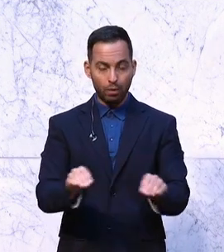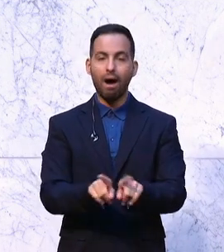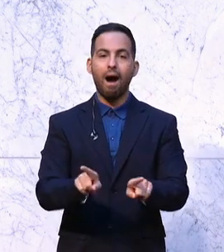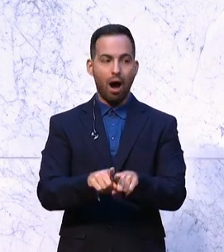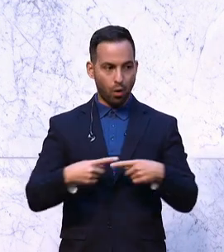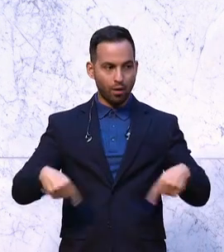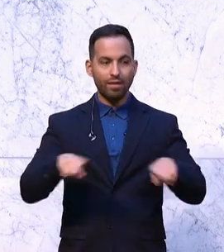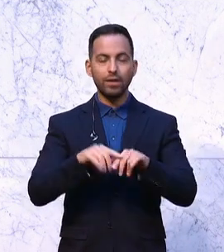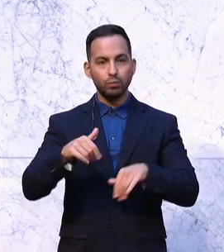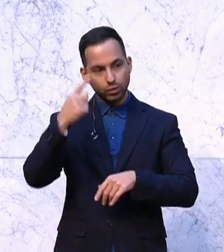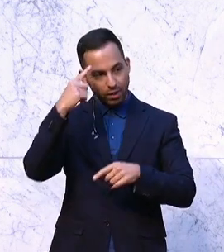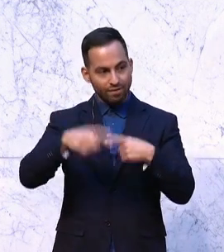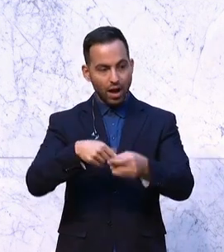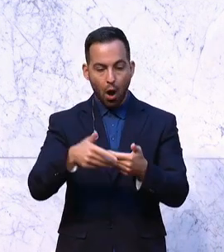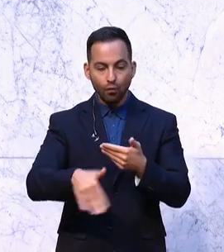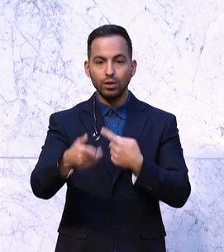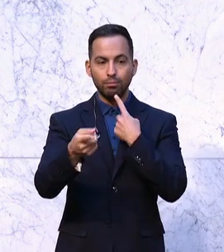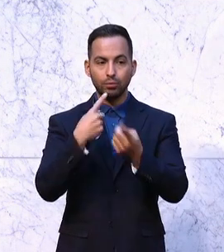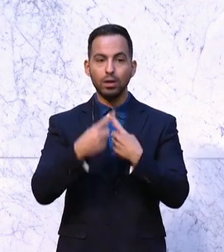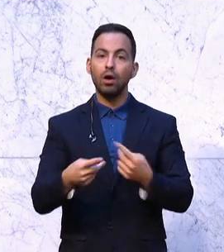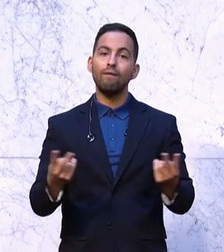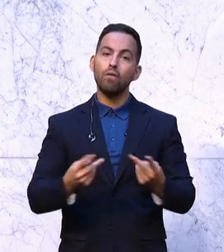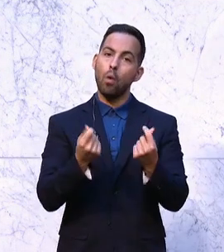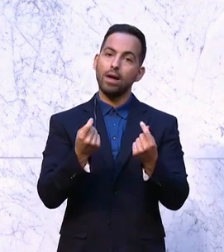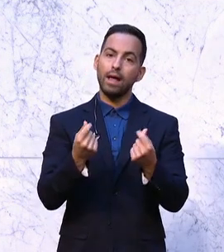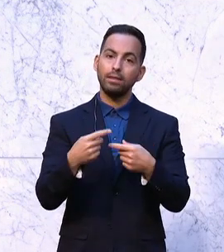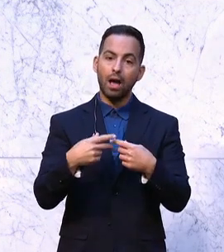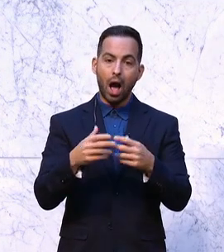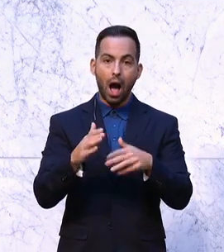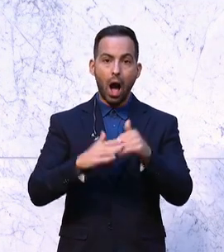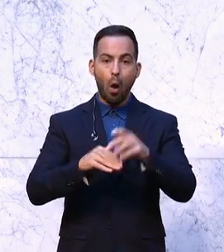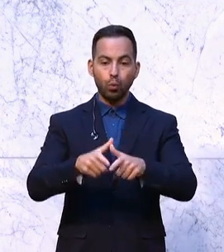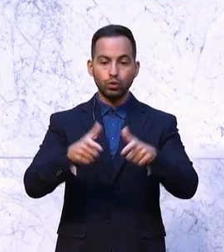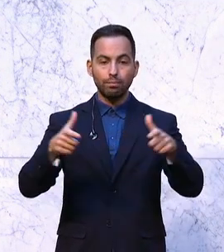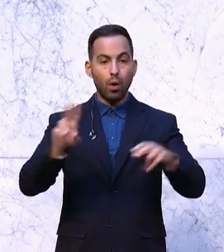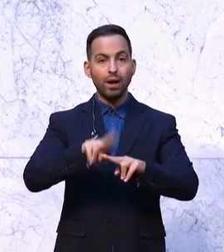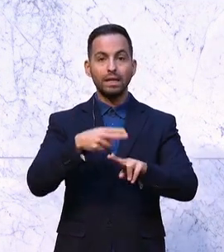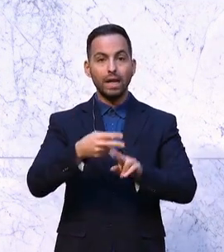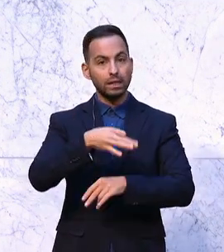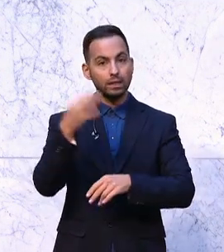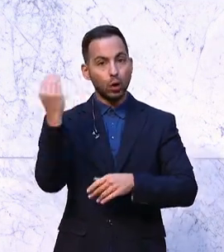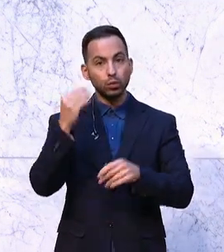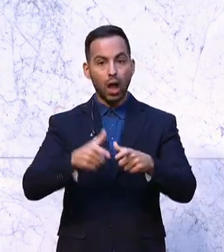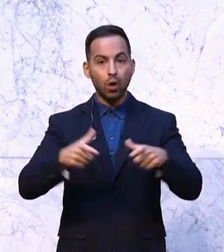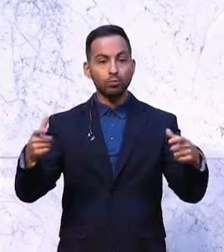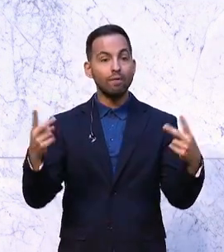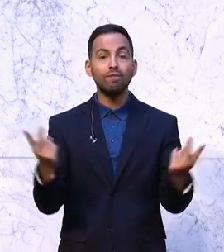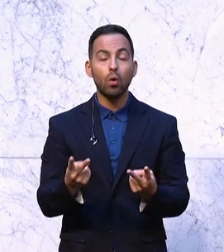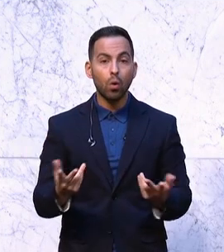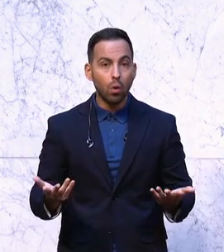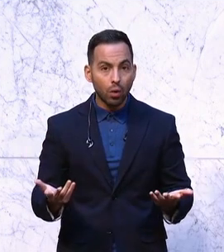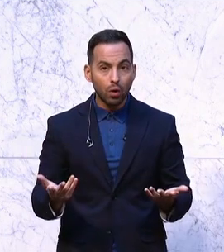darüber im weiteren Verlauf sprechen. Wo ist das Geld für den weiteren Ausbau von Ganztagesschulen? Wo ist das Geld für den